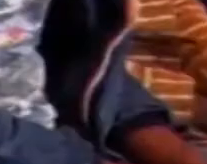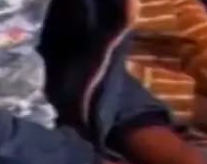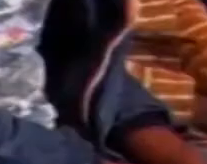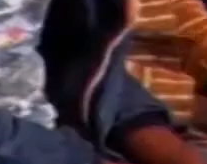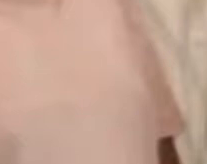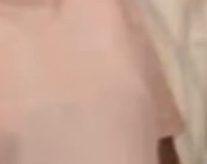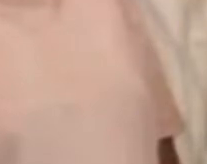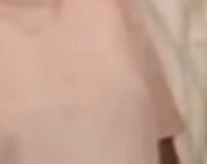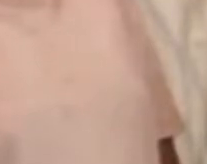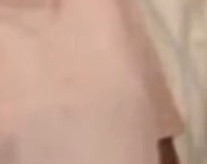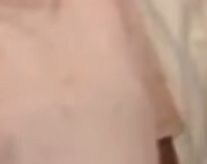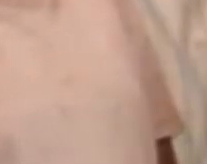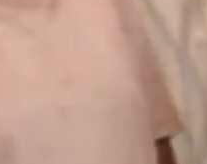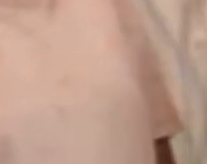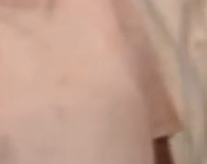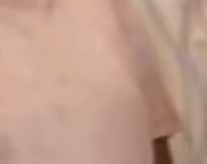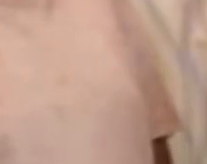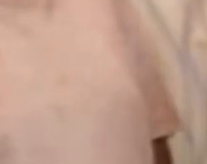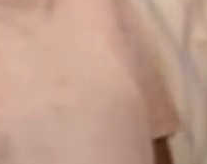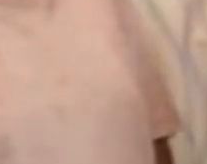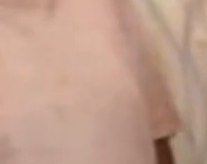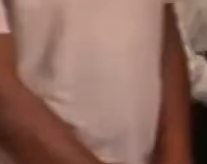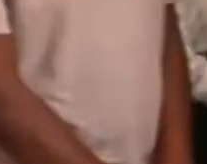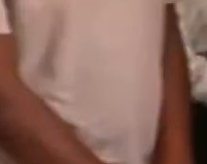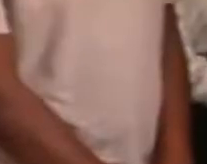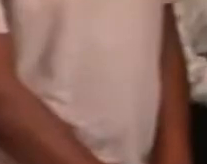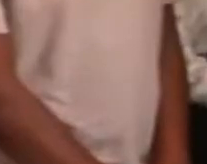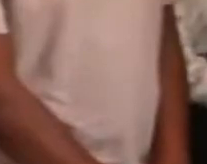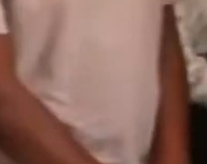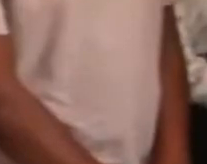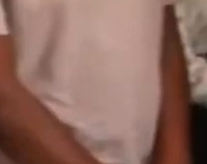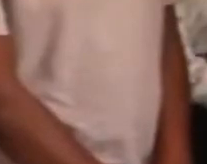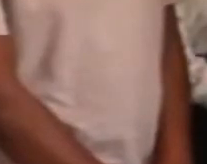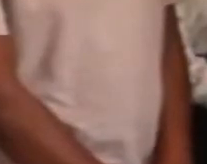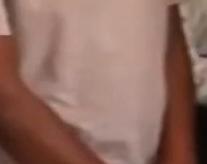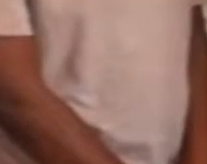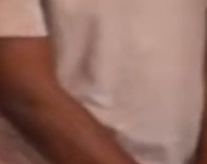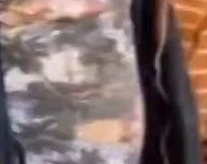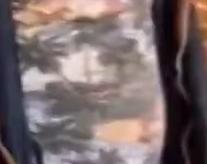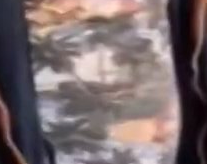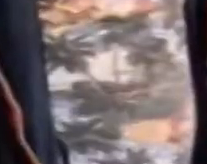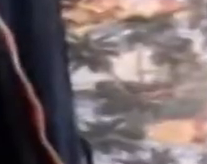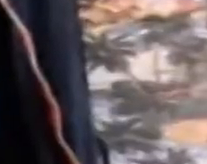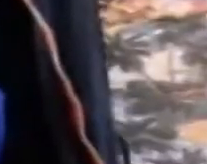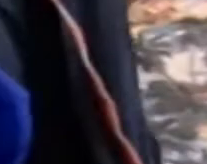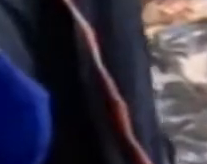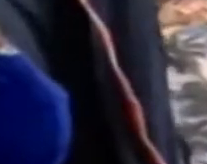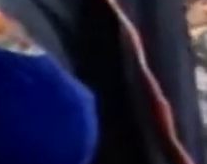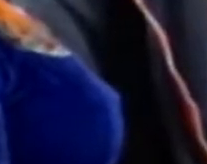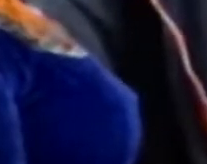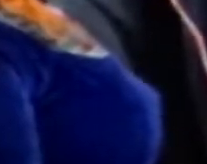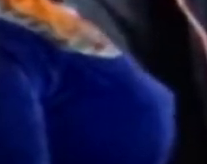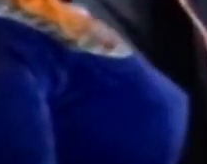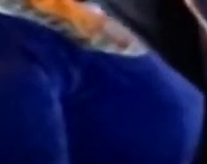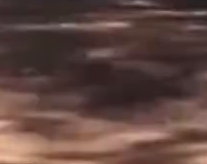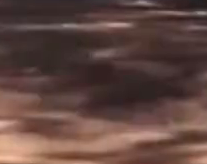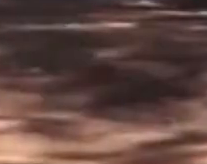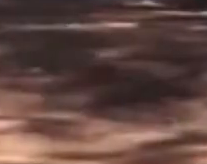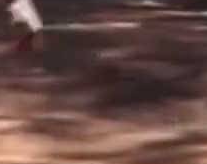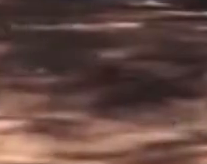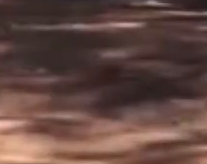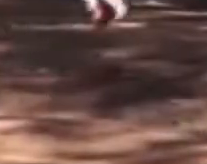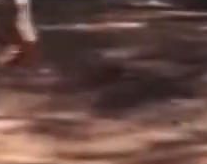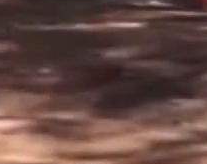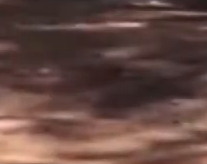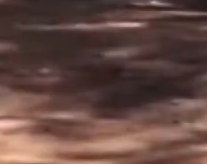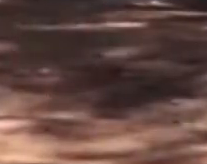kwa kukiuka kanuni zilizotolewa na serikali kuhusu kuzuia ugonjwa wa COVID-19. Baadhi yao walikamatwa kwa kutovalia barakoa